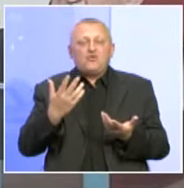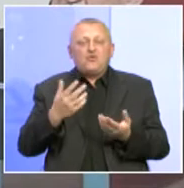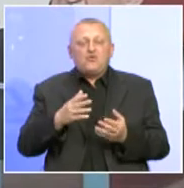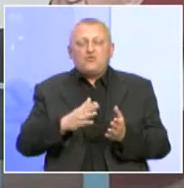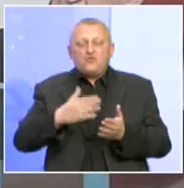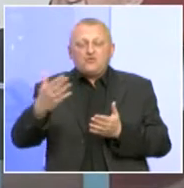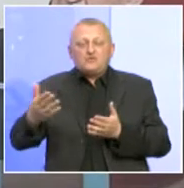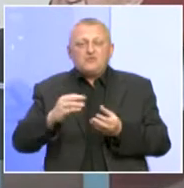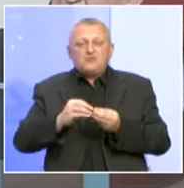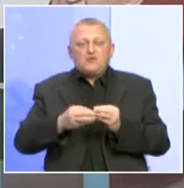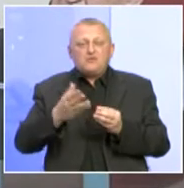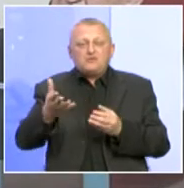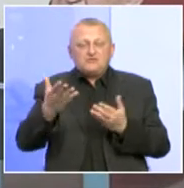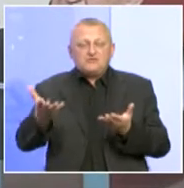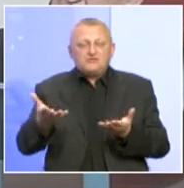ovim problemom,